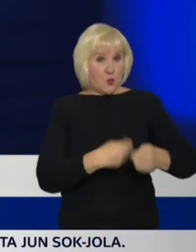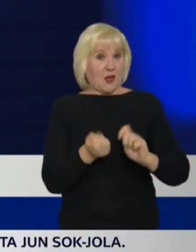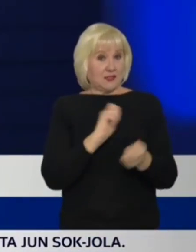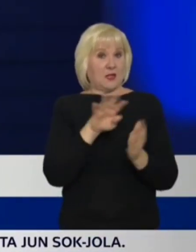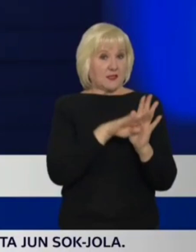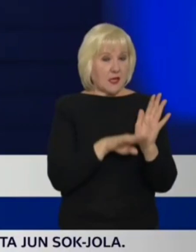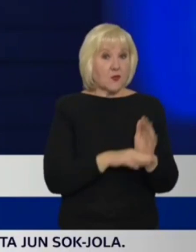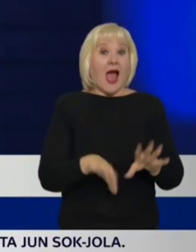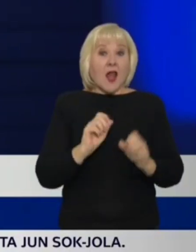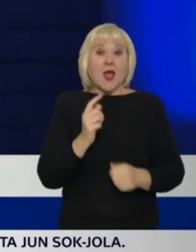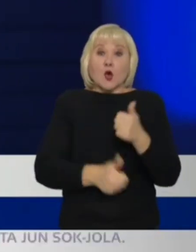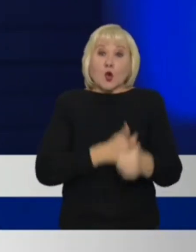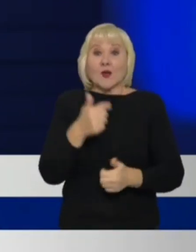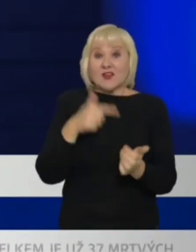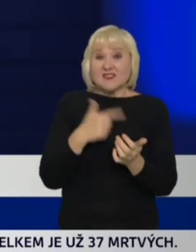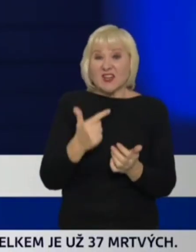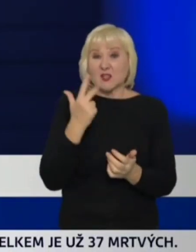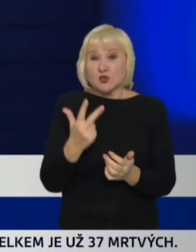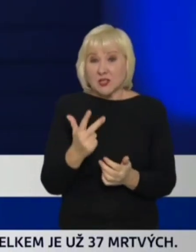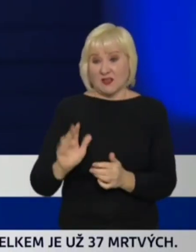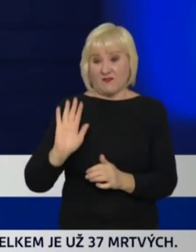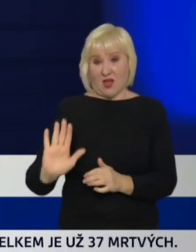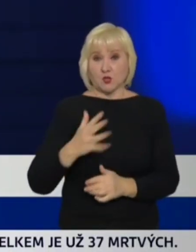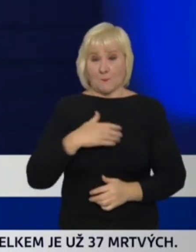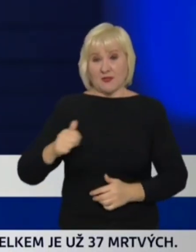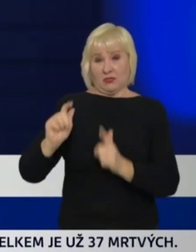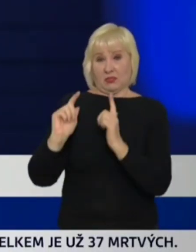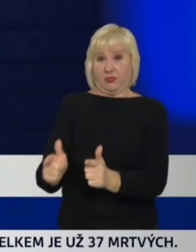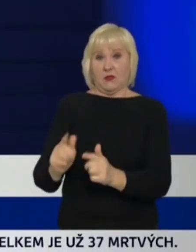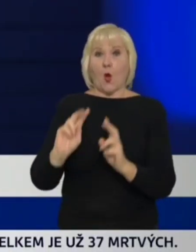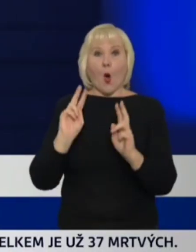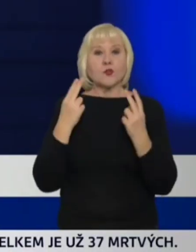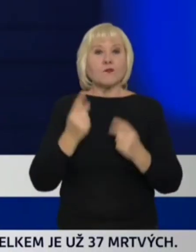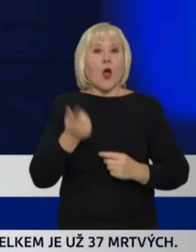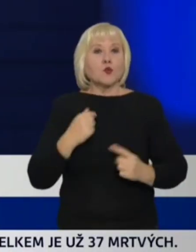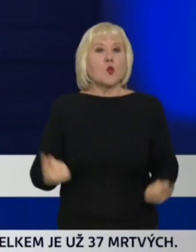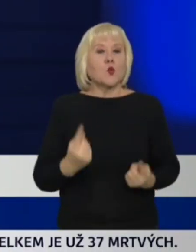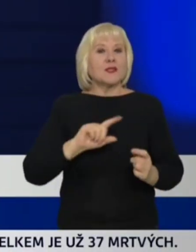Ale od roku 23 leží na vašem ministerstvu odvolání hnutí